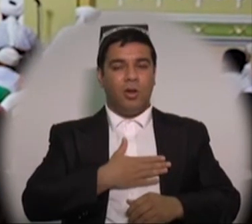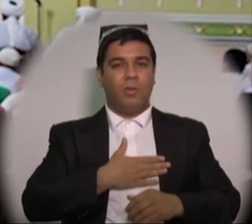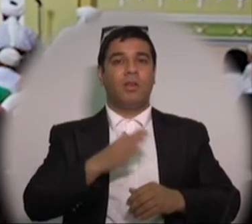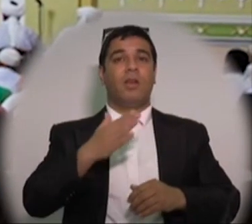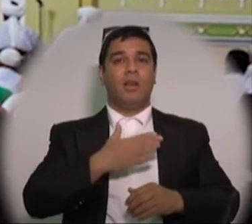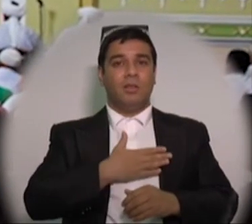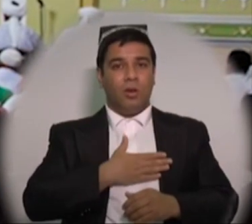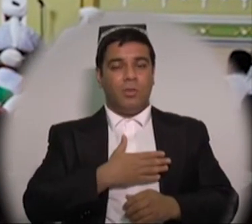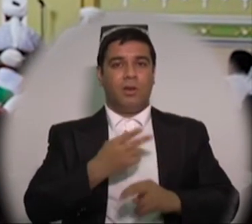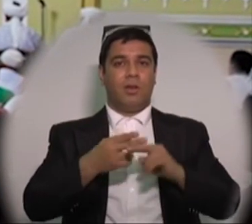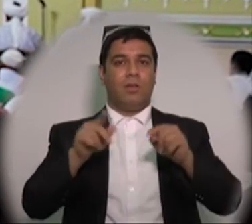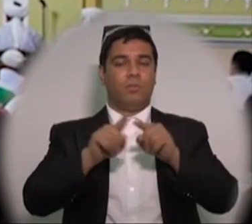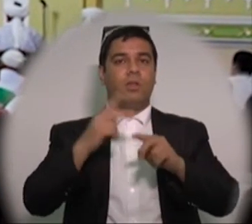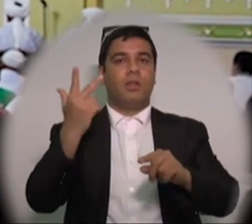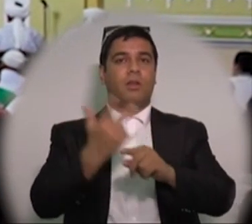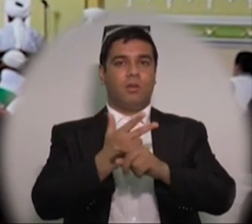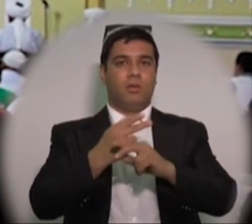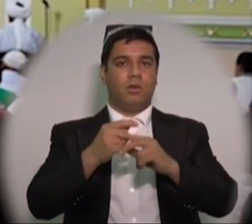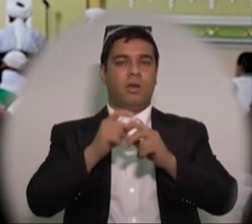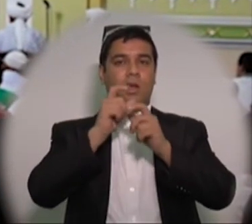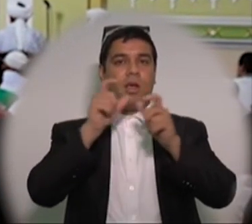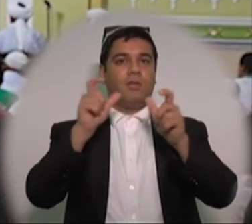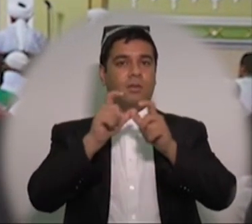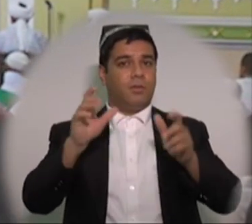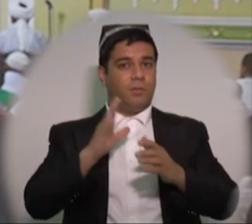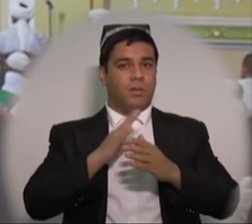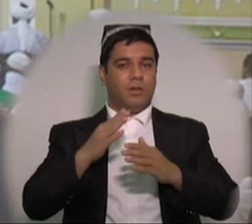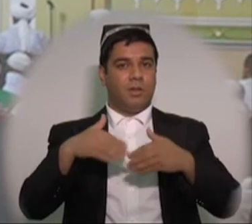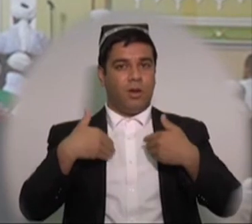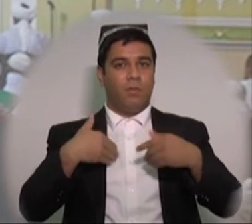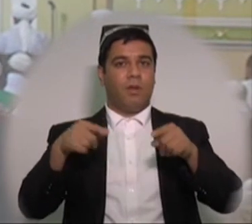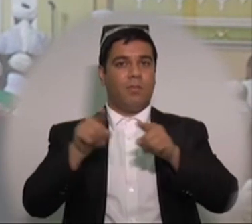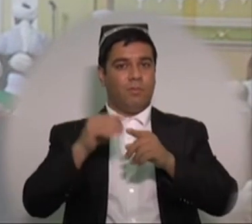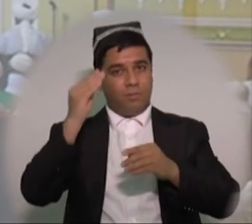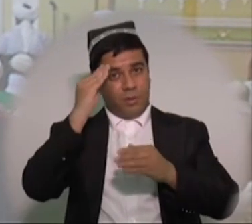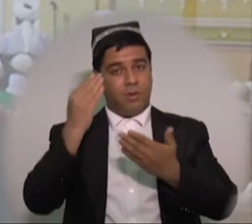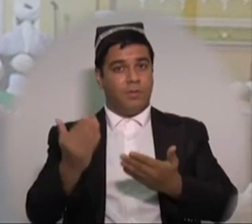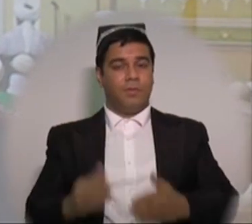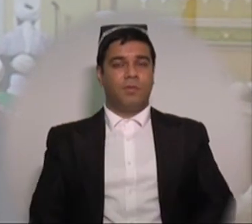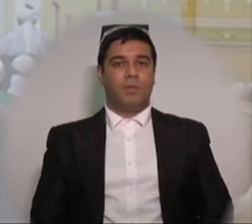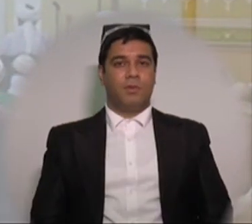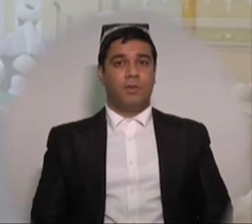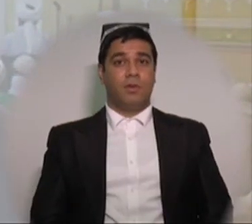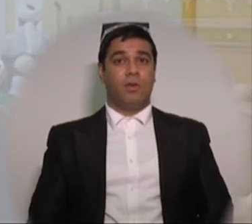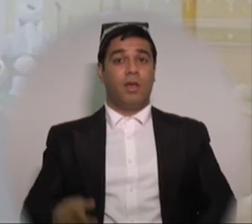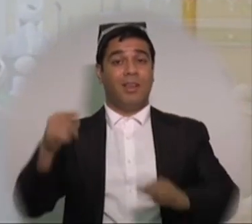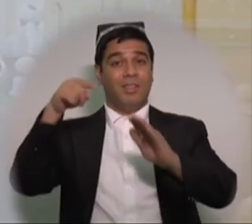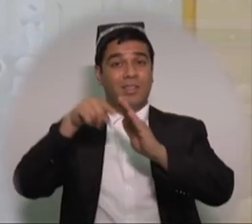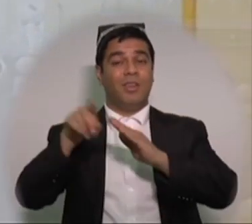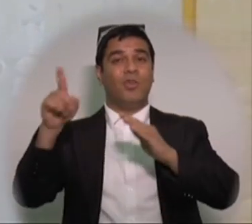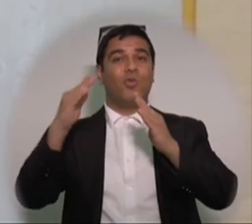alaykum, assalomu alaykum deb 3 marta shu salom berishgan. Shu chaqirig'ini o'rniga o'tgan.